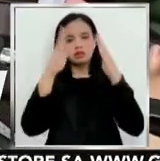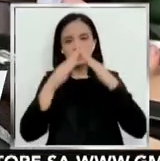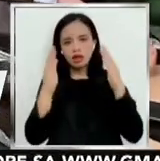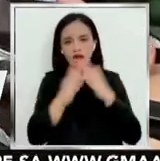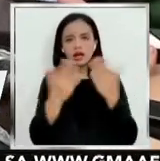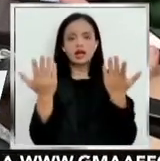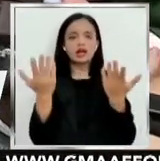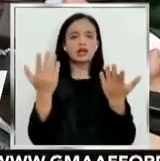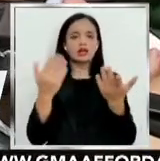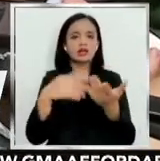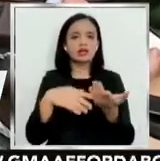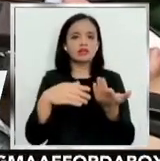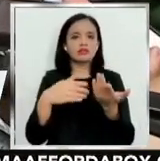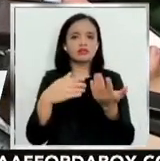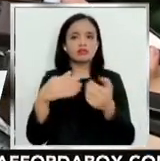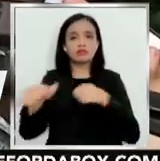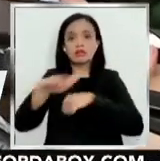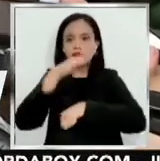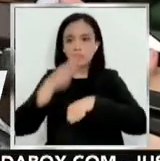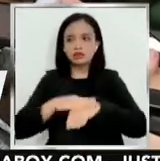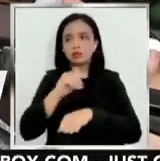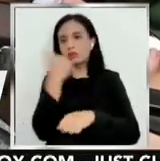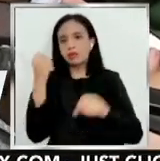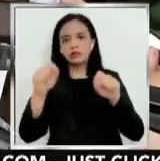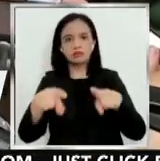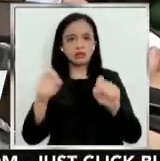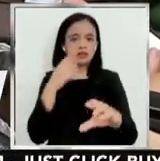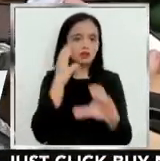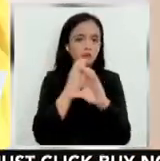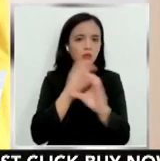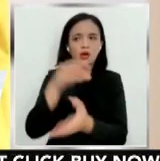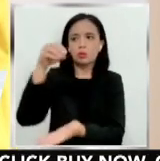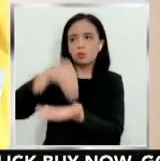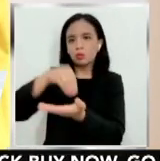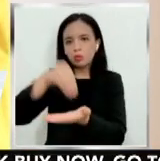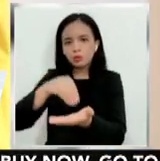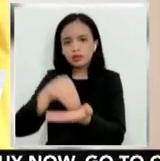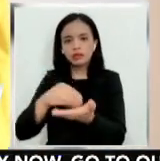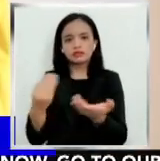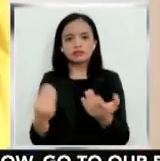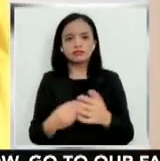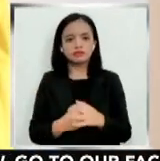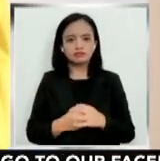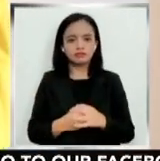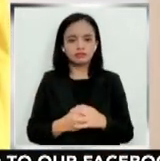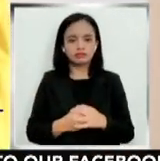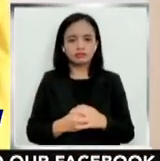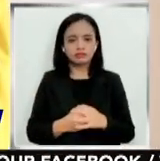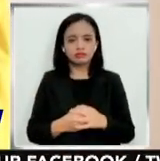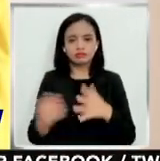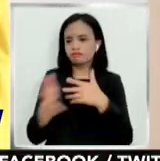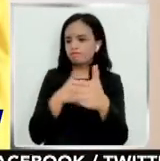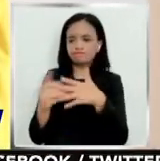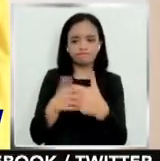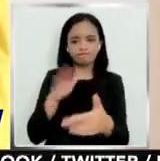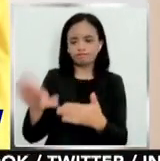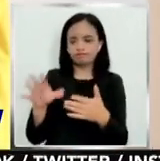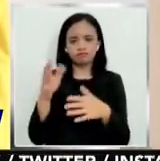ng sasakyan. Nangutang sa mga porsyentuhan. Kung ano yan, kung ito ay swindling,